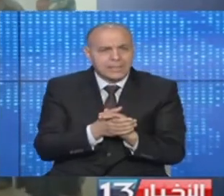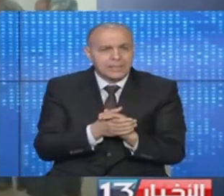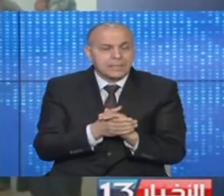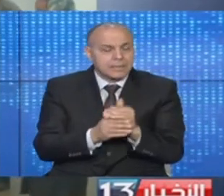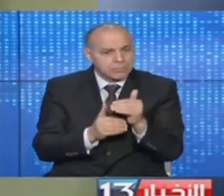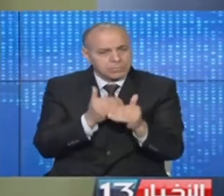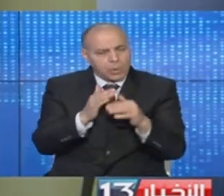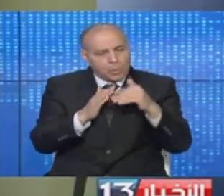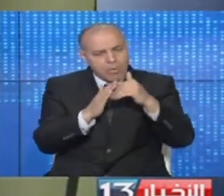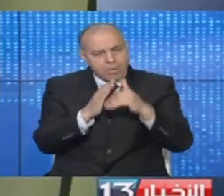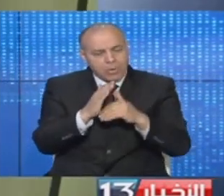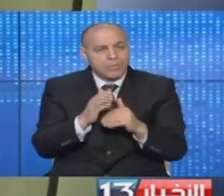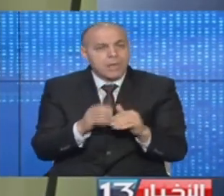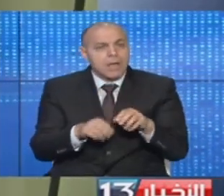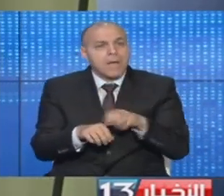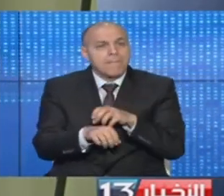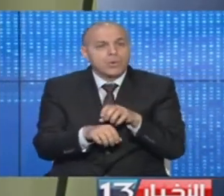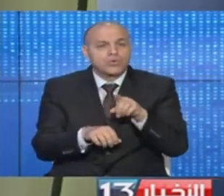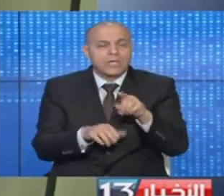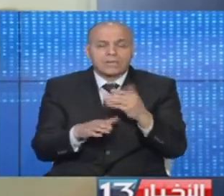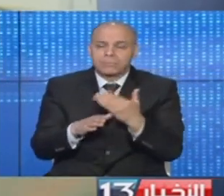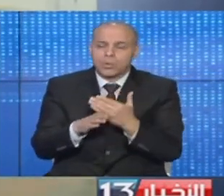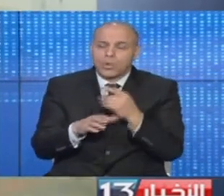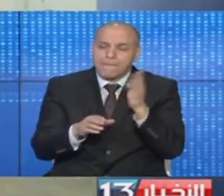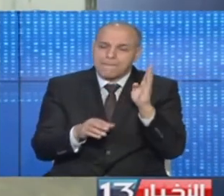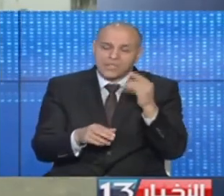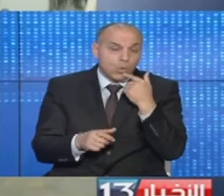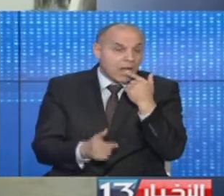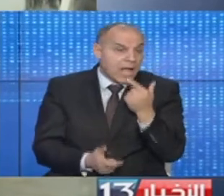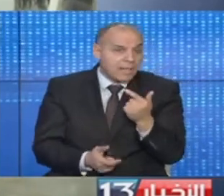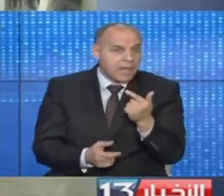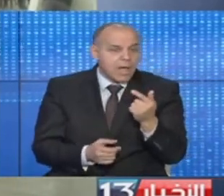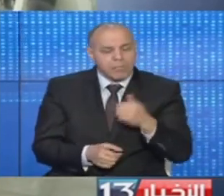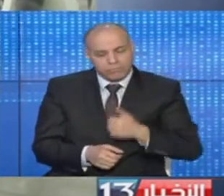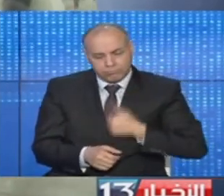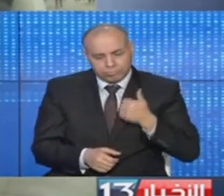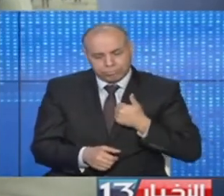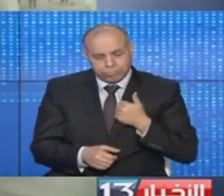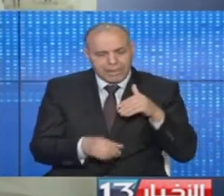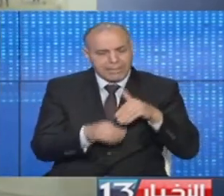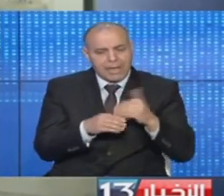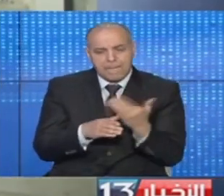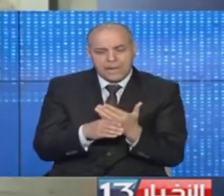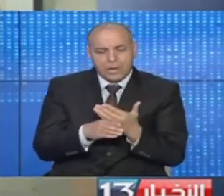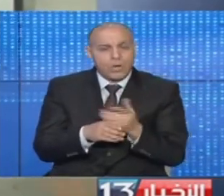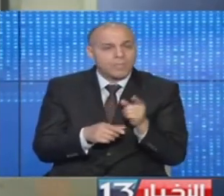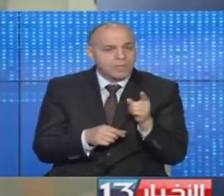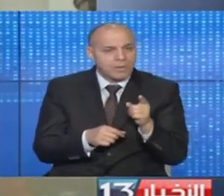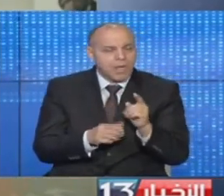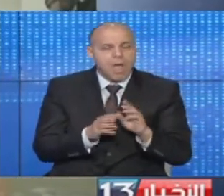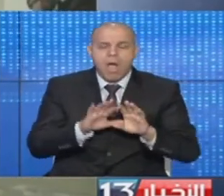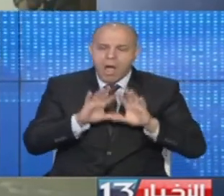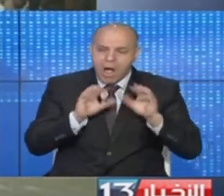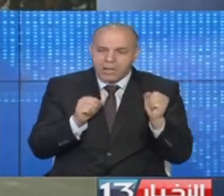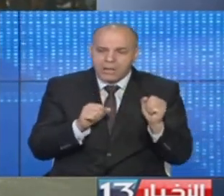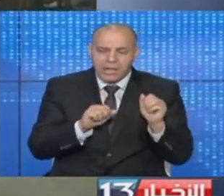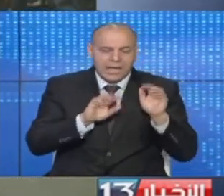نحو الانخفاض. المندوب الجهوي للتربية بباجة أكد أن نسبة الشفاء بالوسط المدرسي بالجهة بلغت